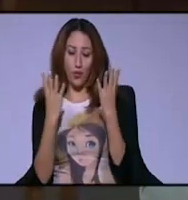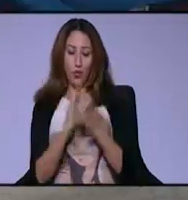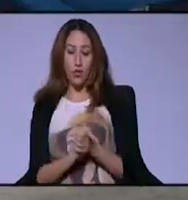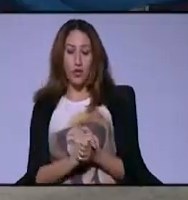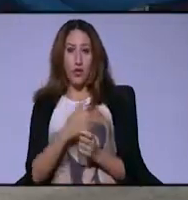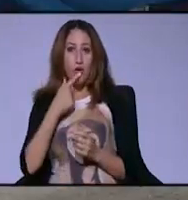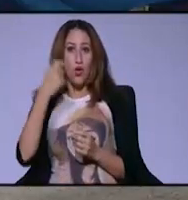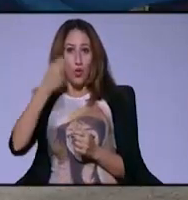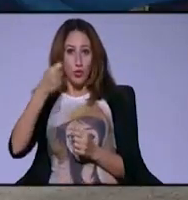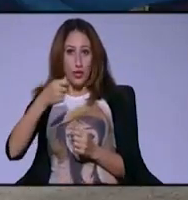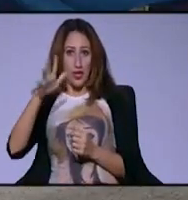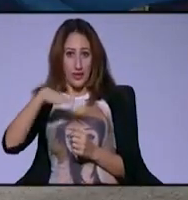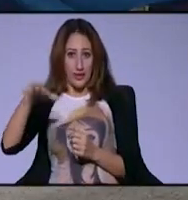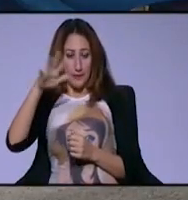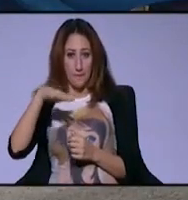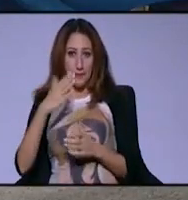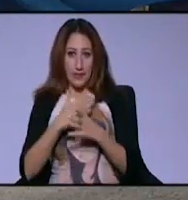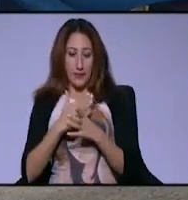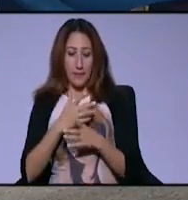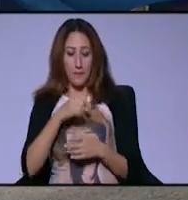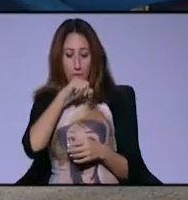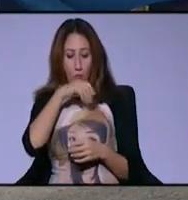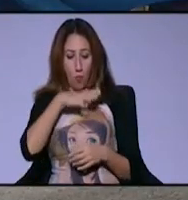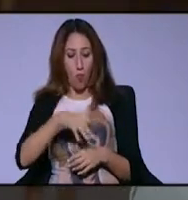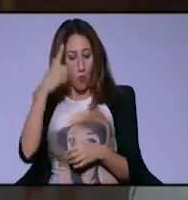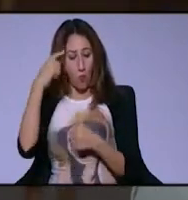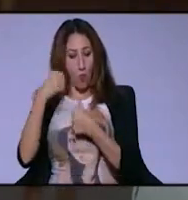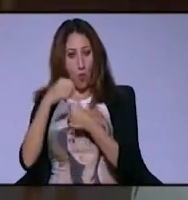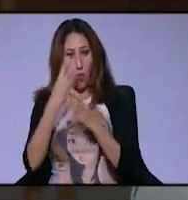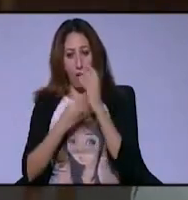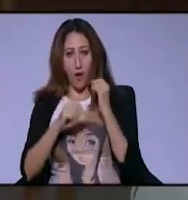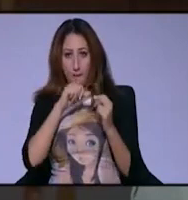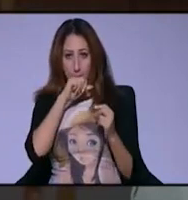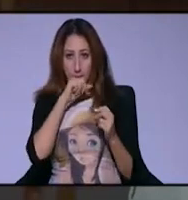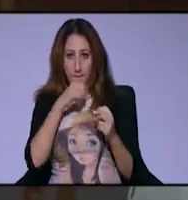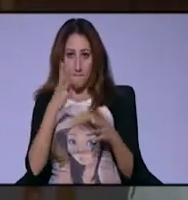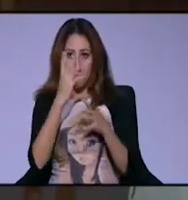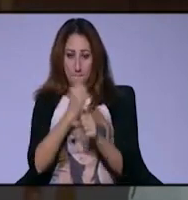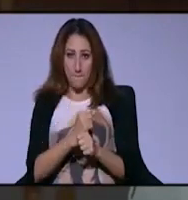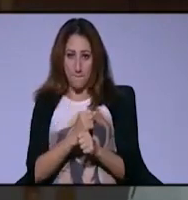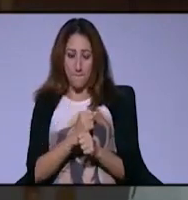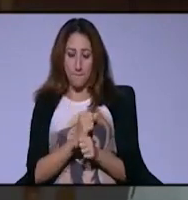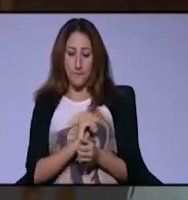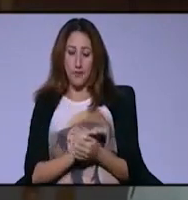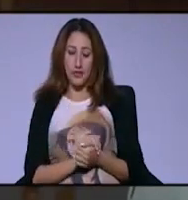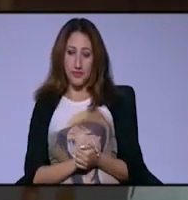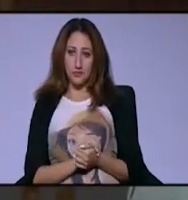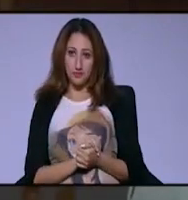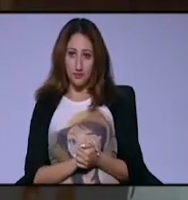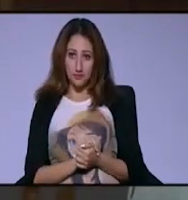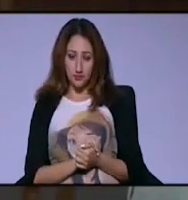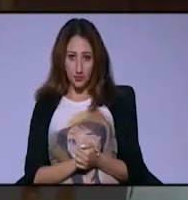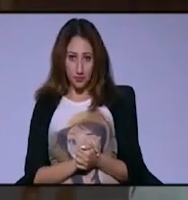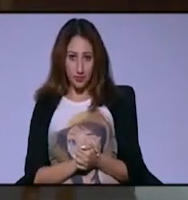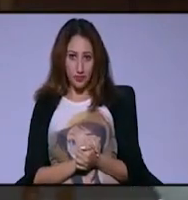عام وأنتم بخير. بمناسبة ذكرى سيدي ومولاي محمد بن عبد الله عليه أفضل